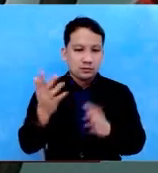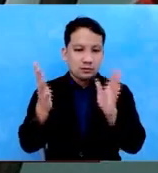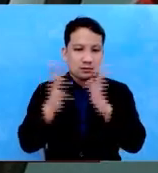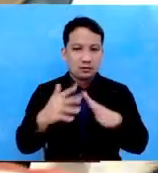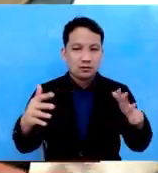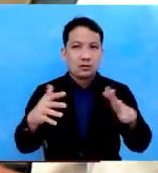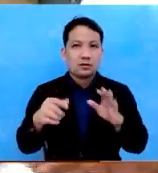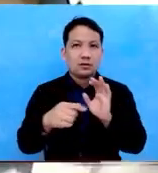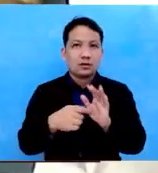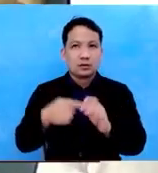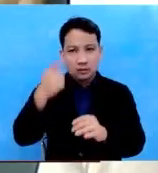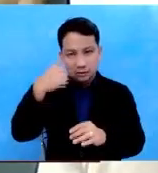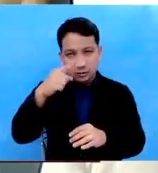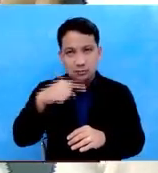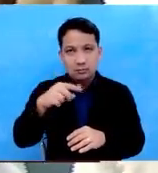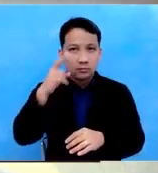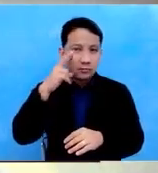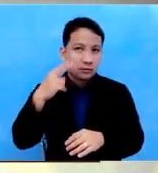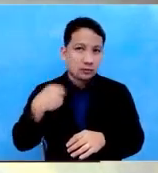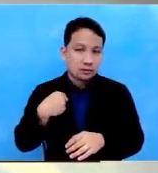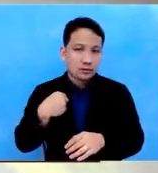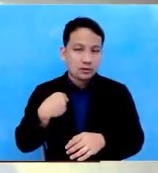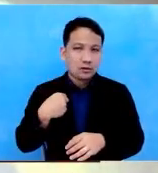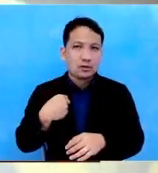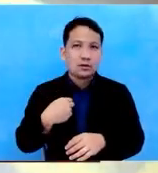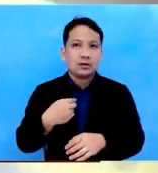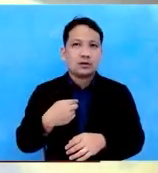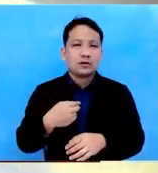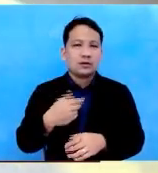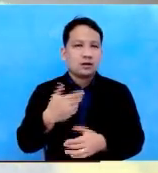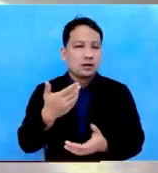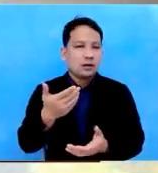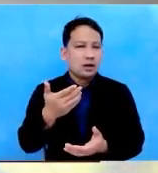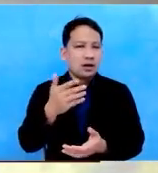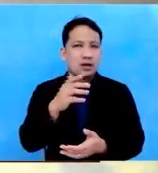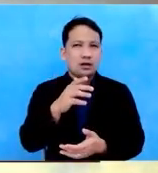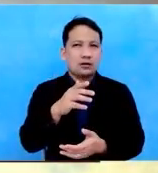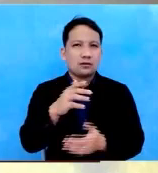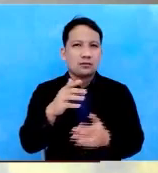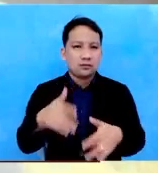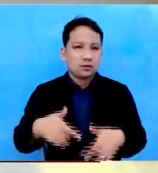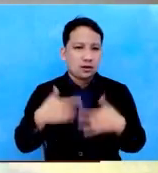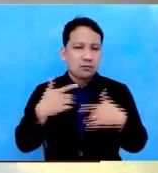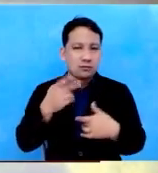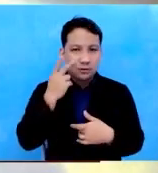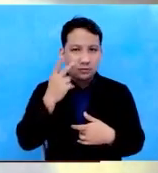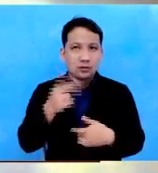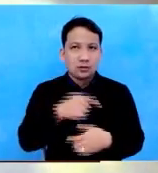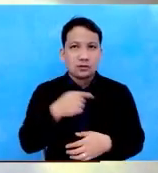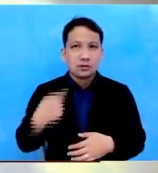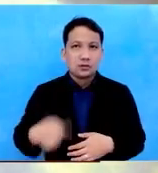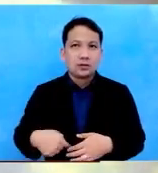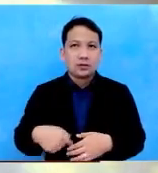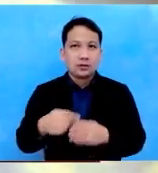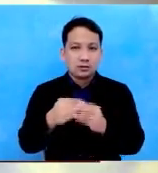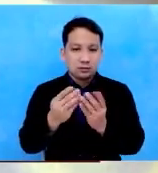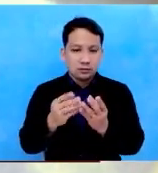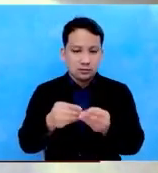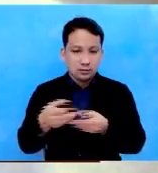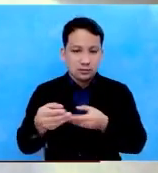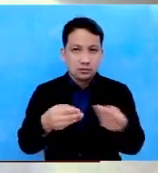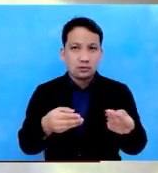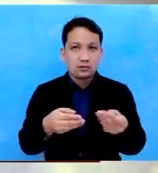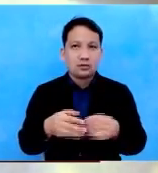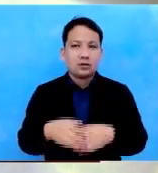ng Thailand, Vietnam at Cambodia, kapansin-pansin daw na buhay ang Chinese gamblers.